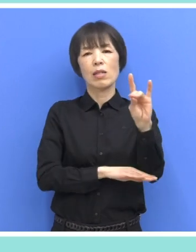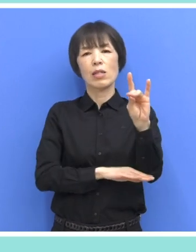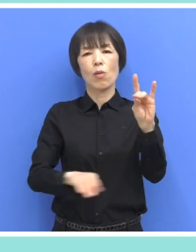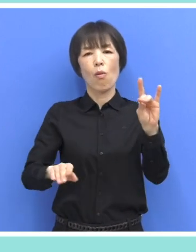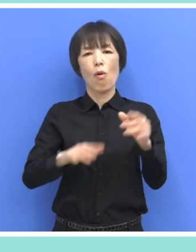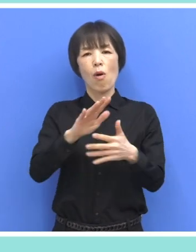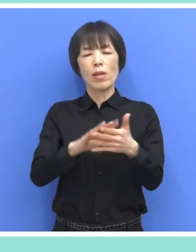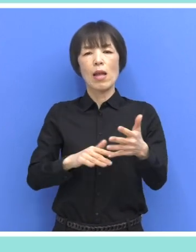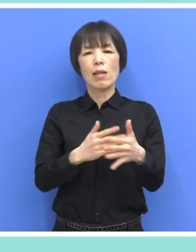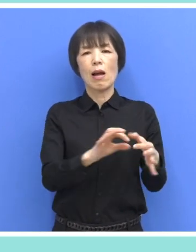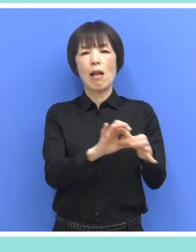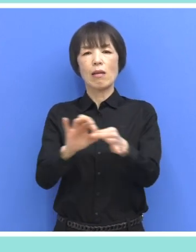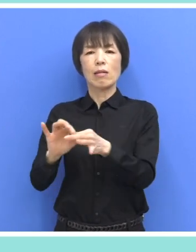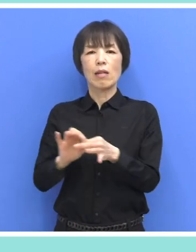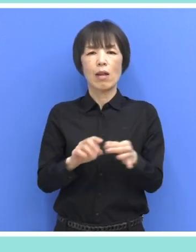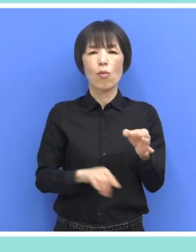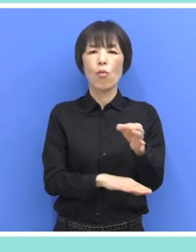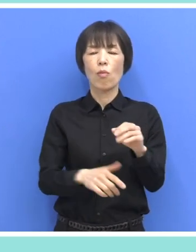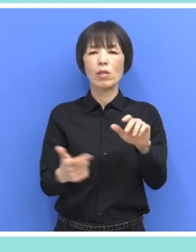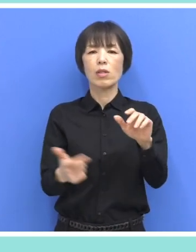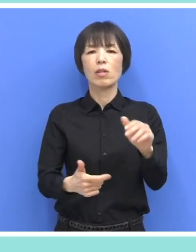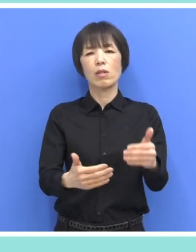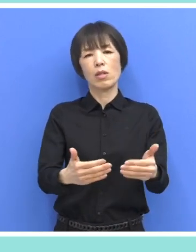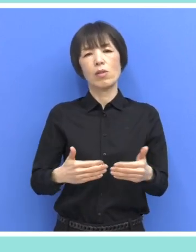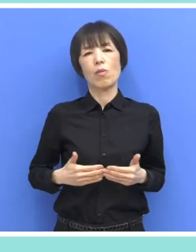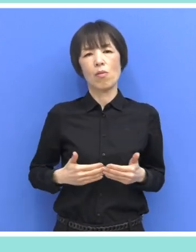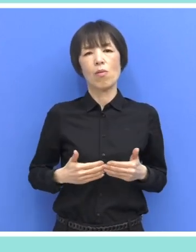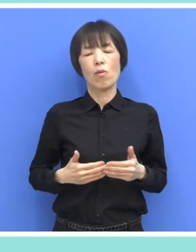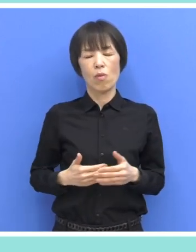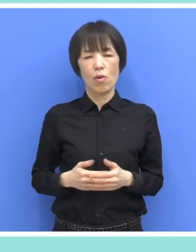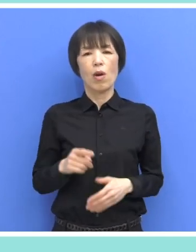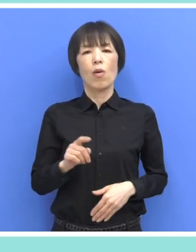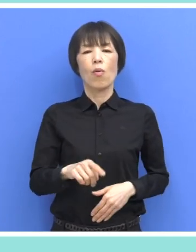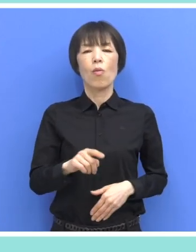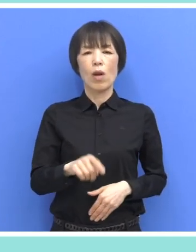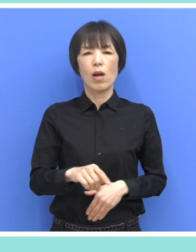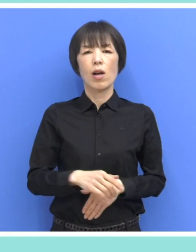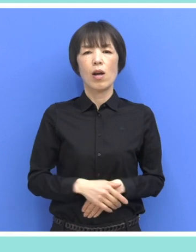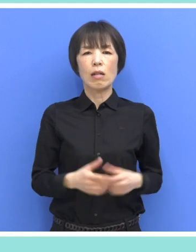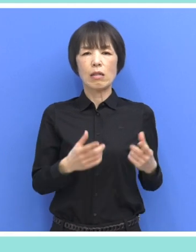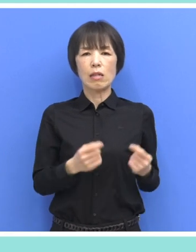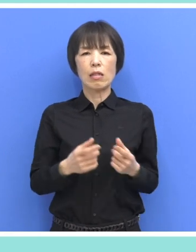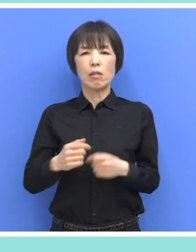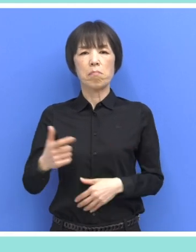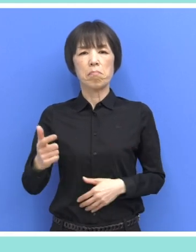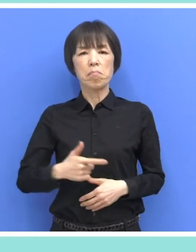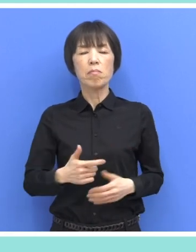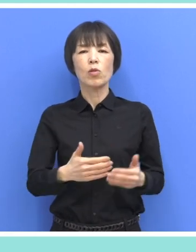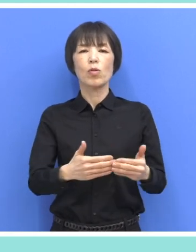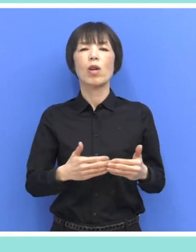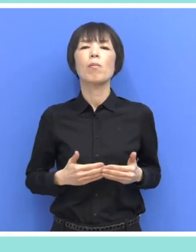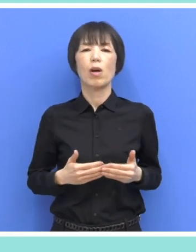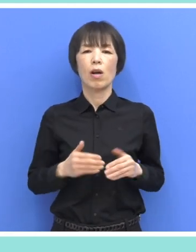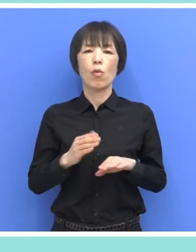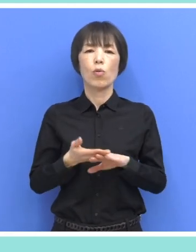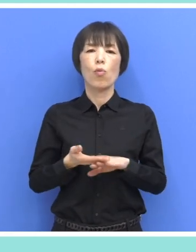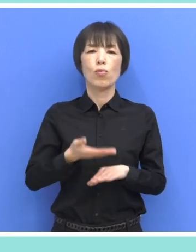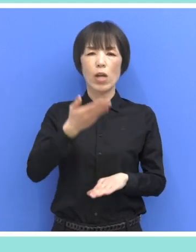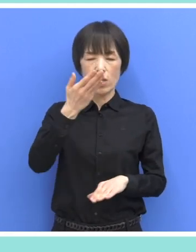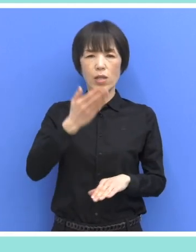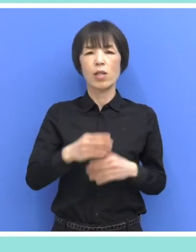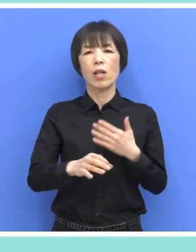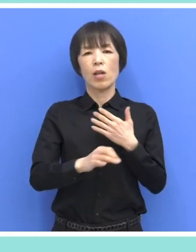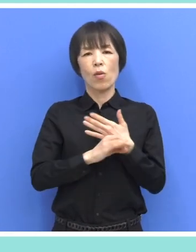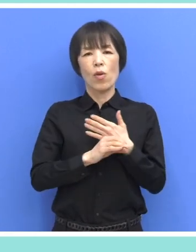データ連携基盤を整備するということを進めます。で、この基盤がしっかりしていけば、この基盤の上